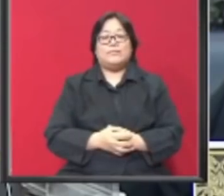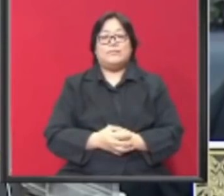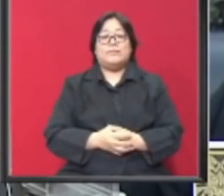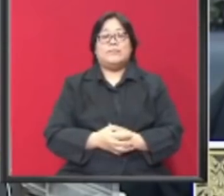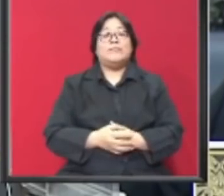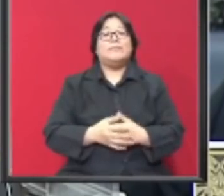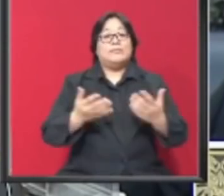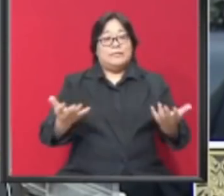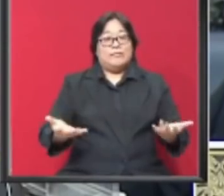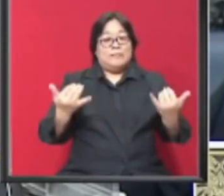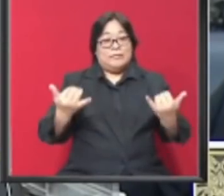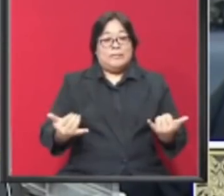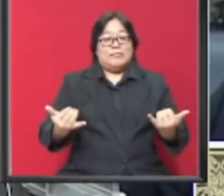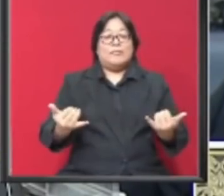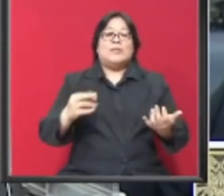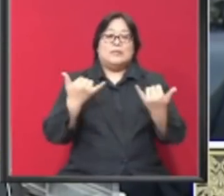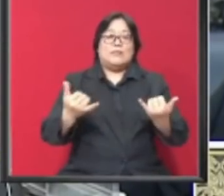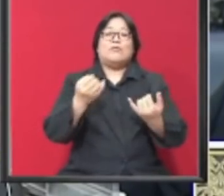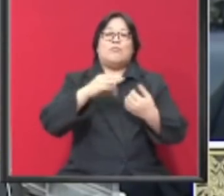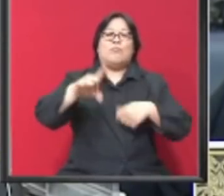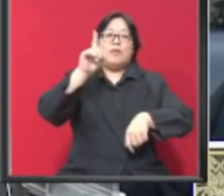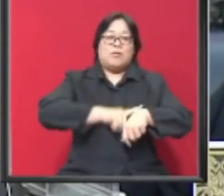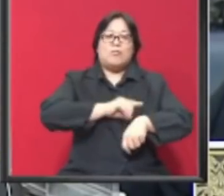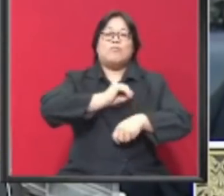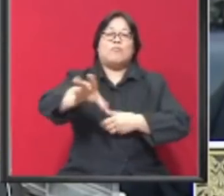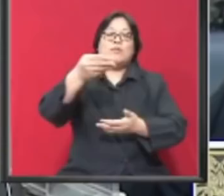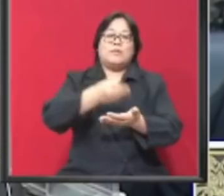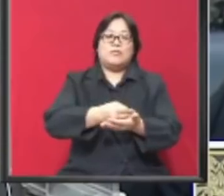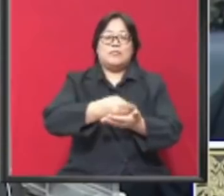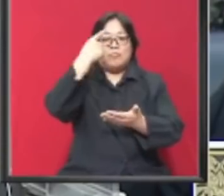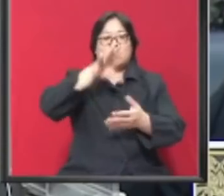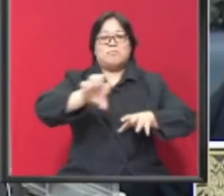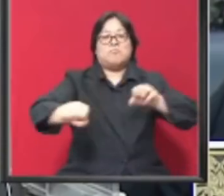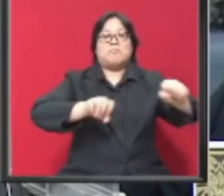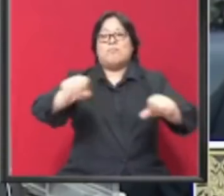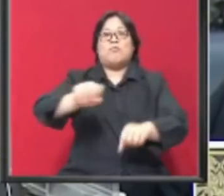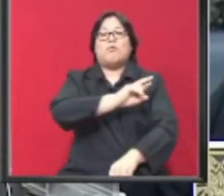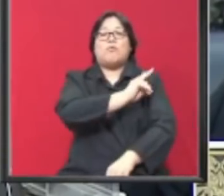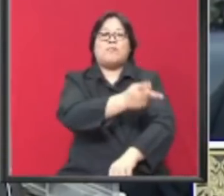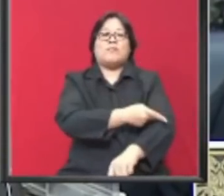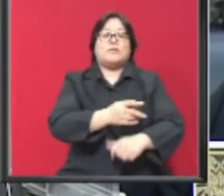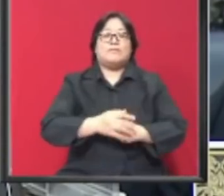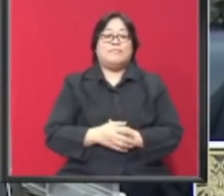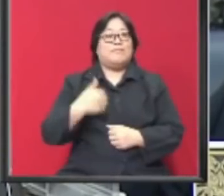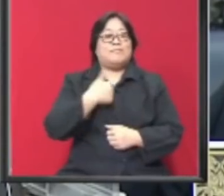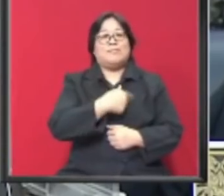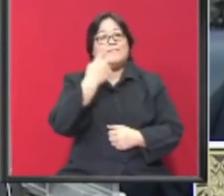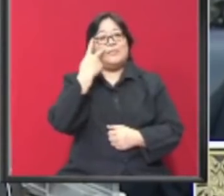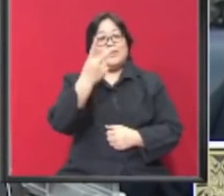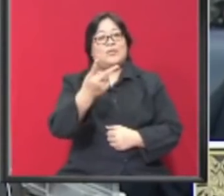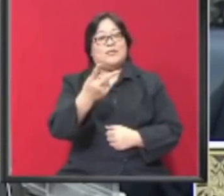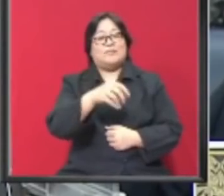hasilnya ialah pembayaran masa dan Wang untuk merebut puasa kita lihat